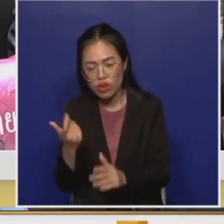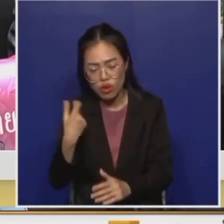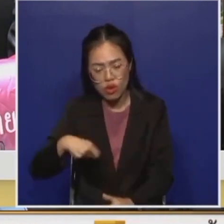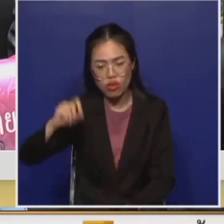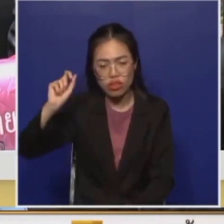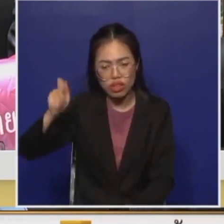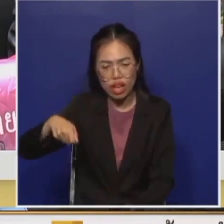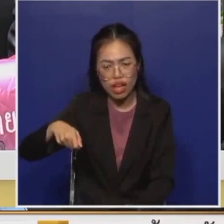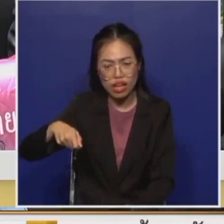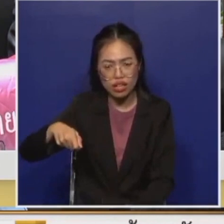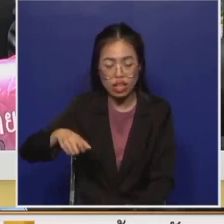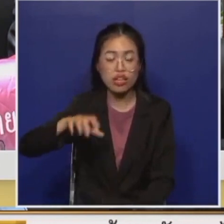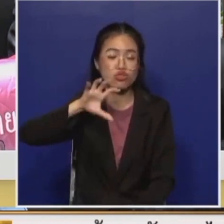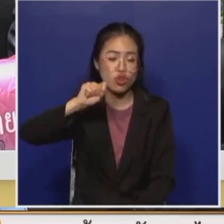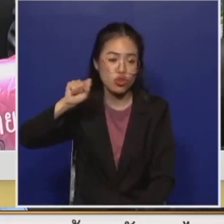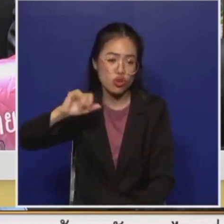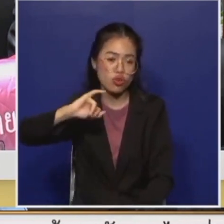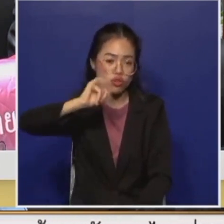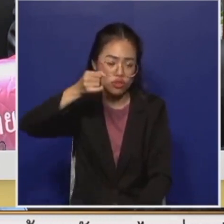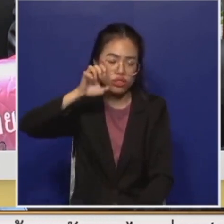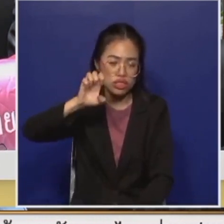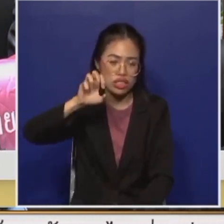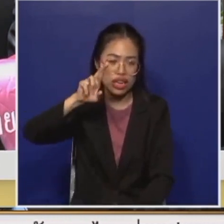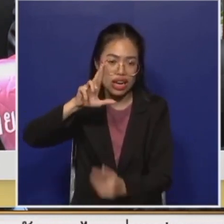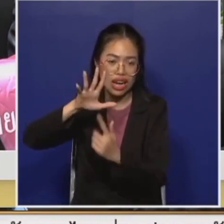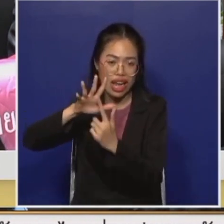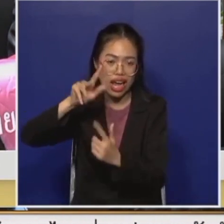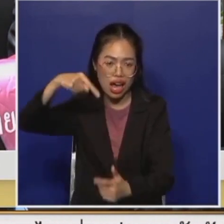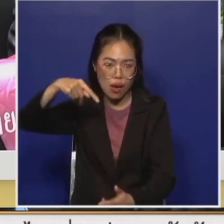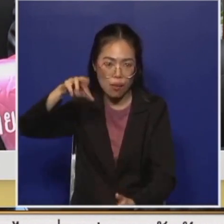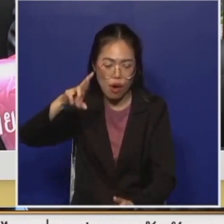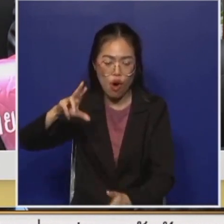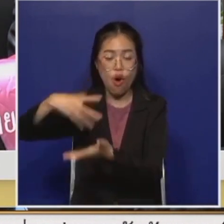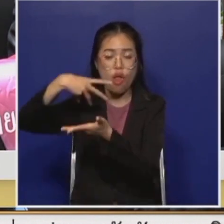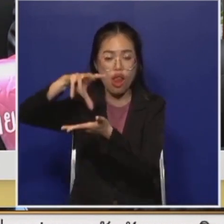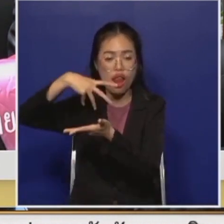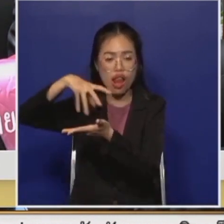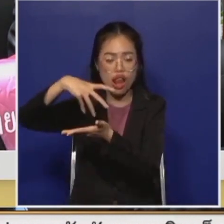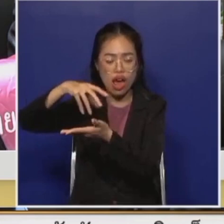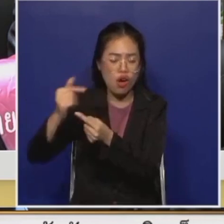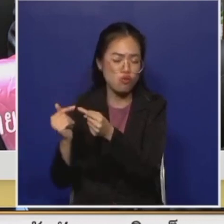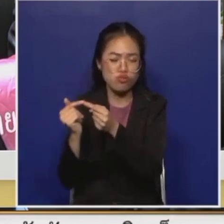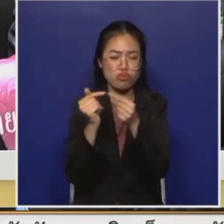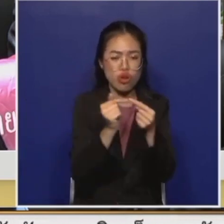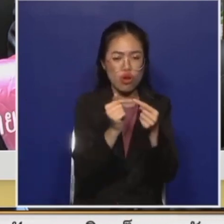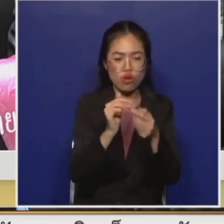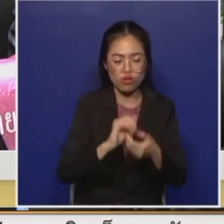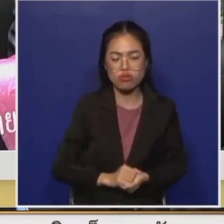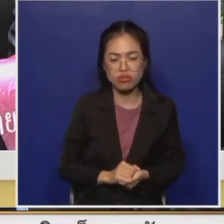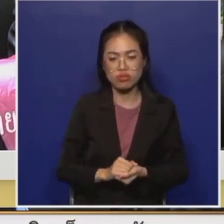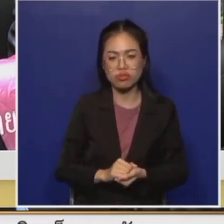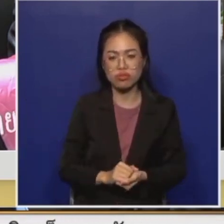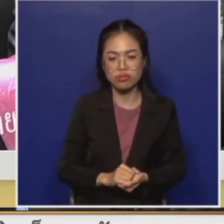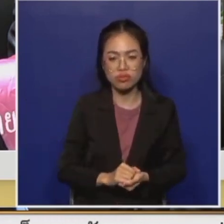ท่านสะสาจีบพรแล้วต่อเนื่องมาจากท่านด็กฎสุที็ คลแสงได้เปิปเด็นนี้ไว้